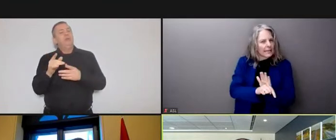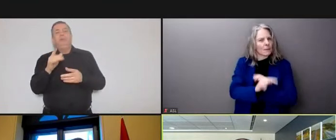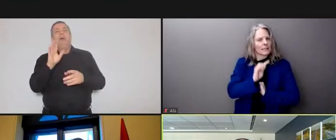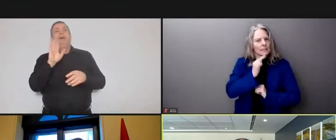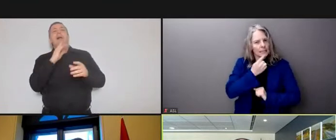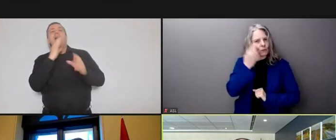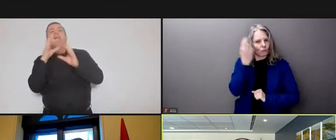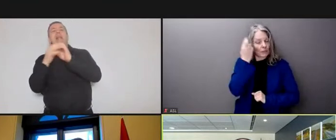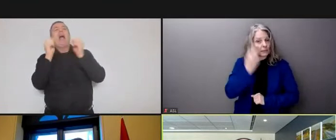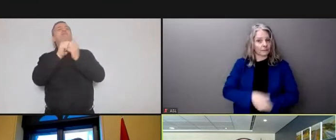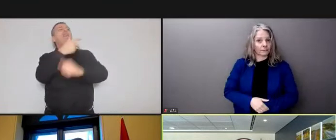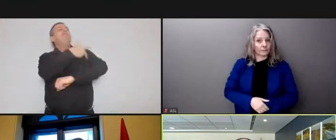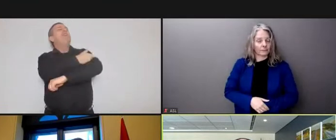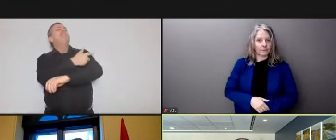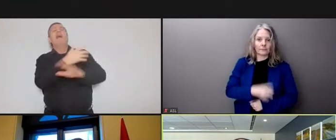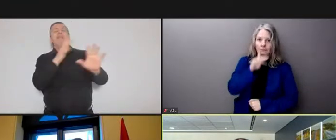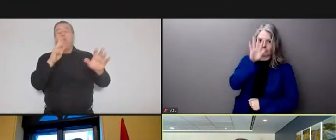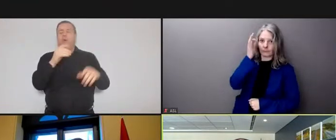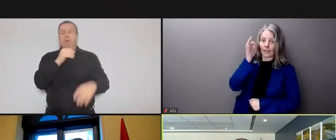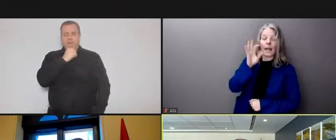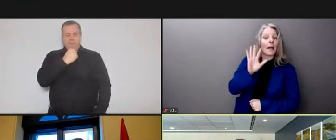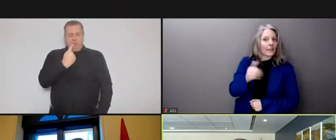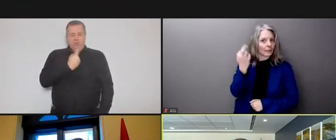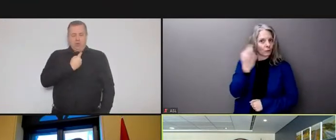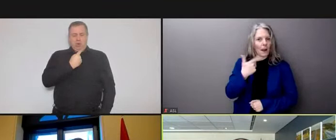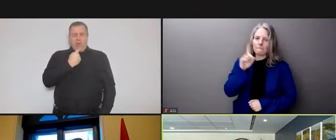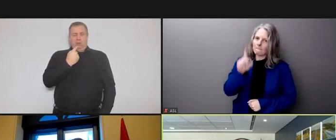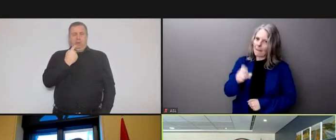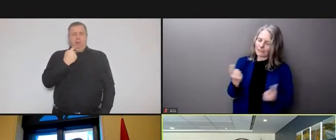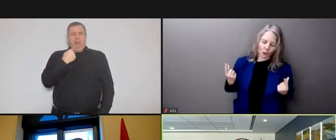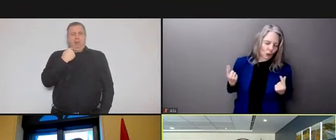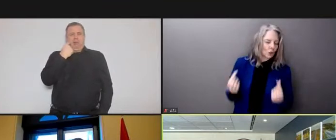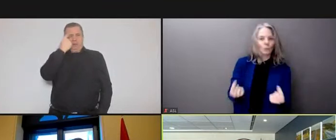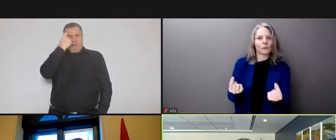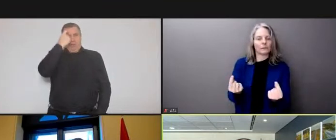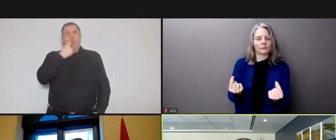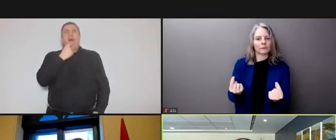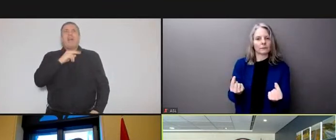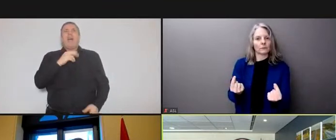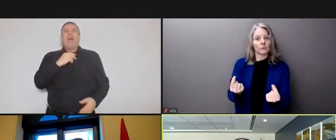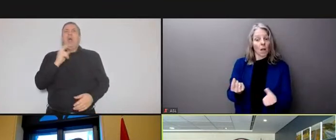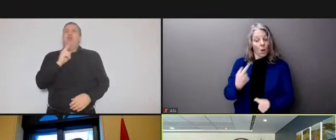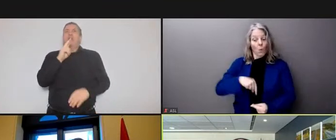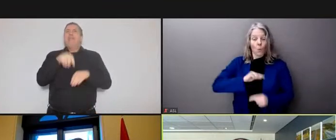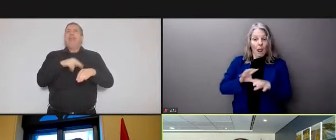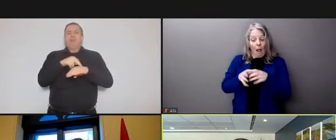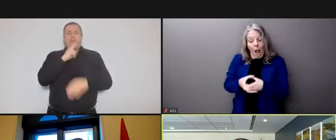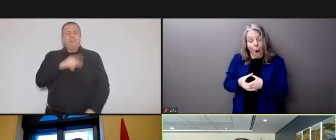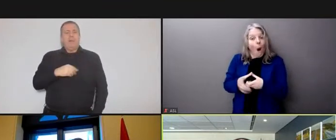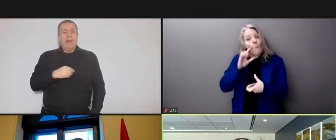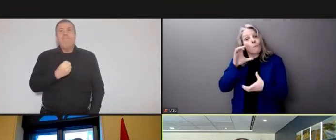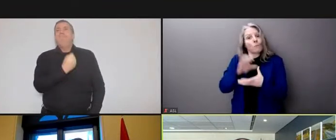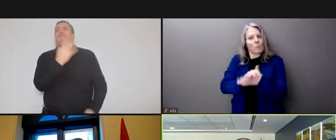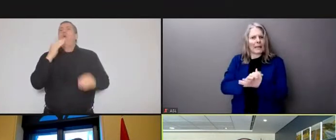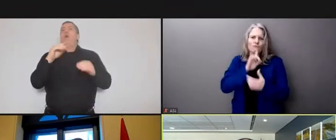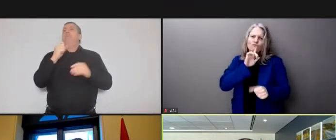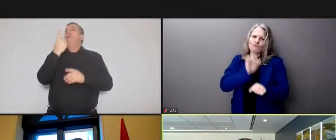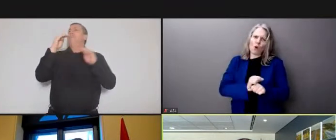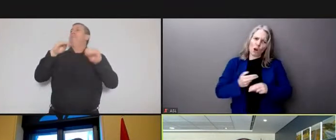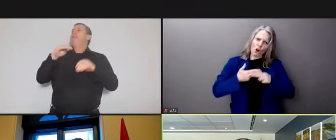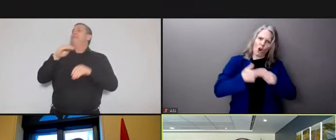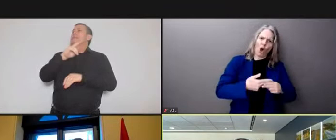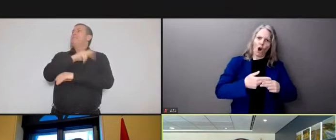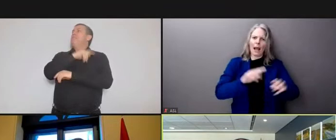et nous ne sommes pas les seuls à croire que la situation est une urgence nationale plusieurs communistes provinciaux sont d'accord